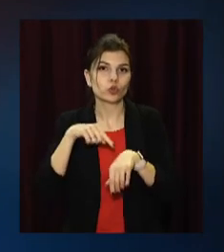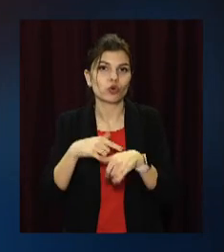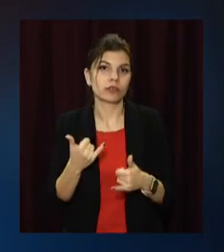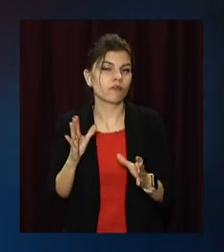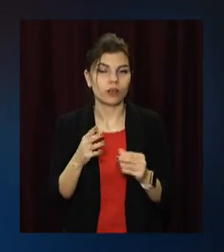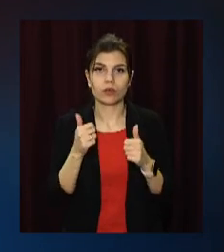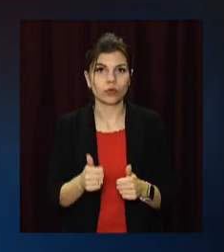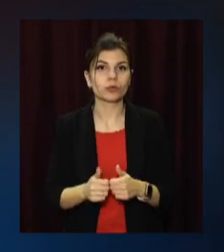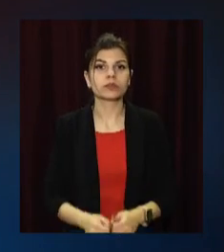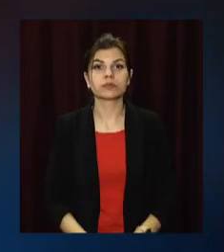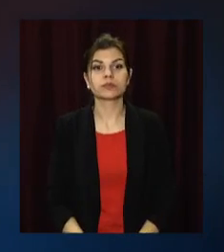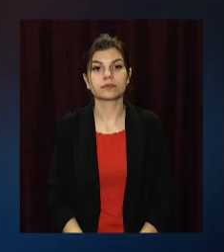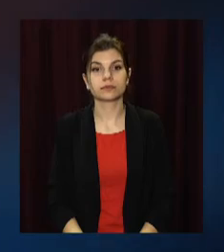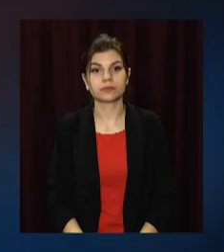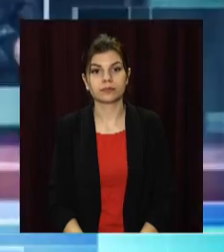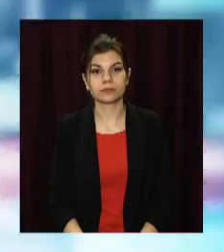добре.